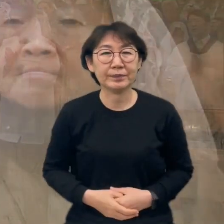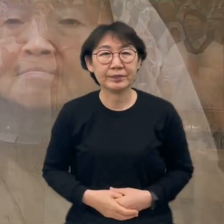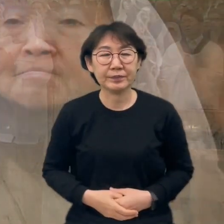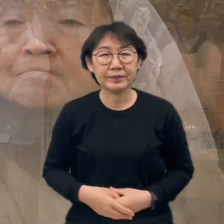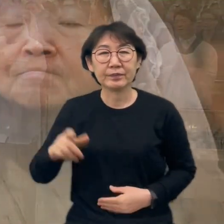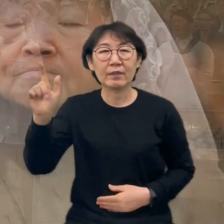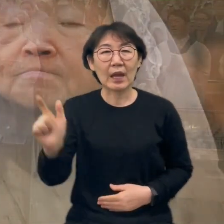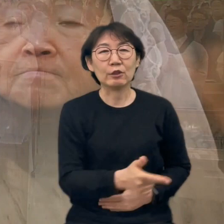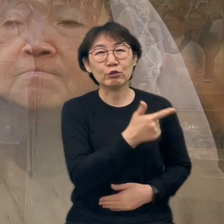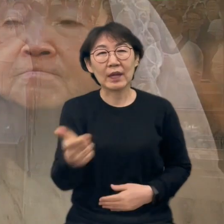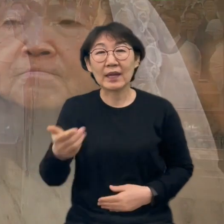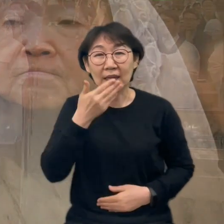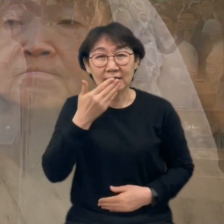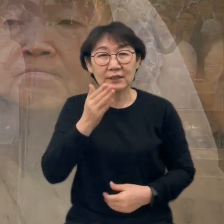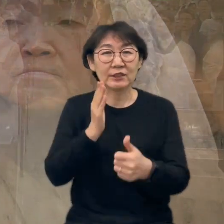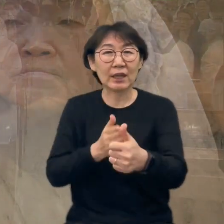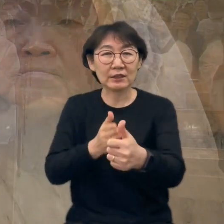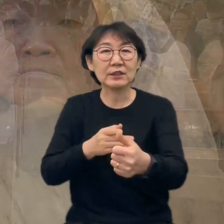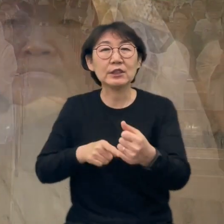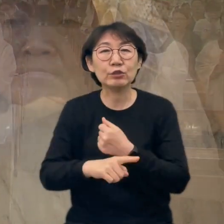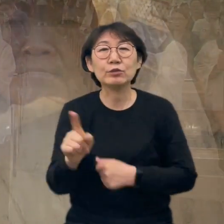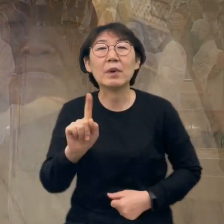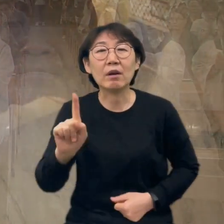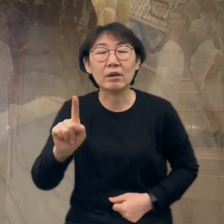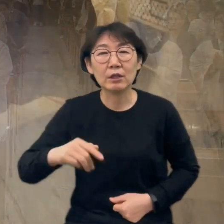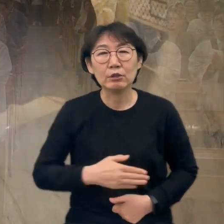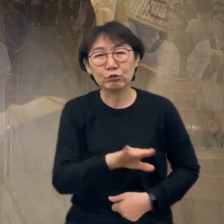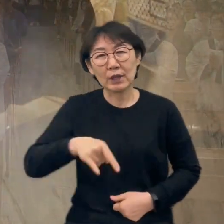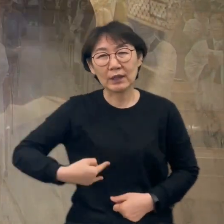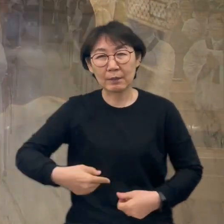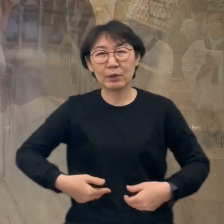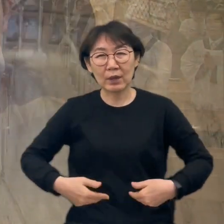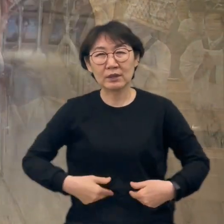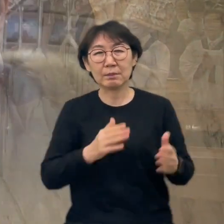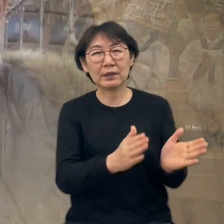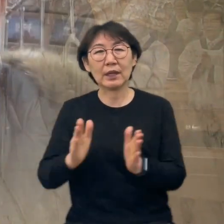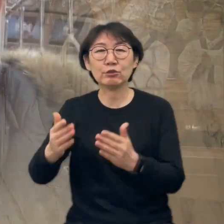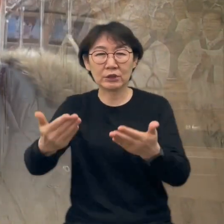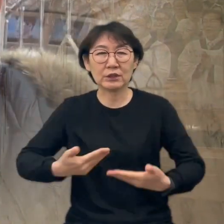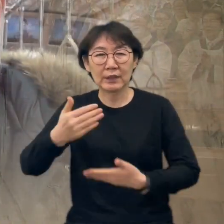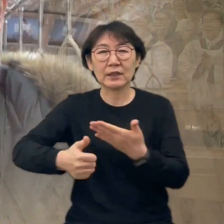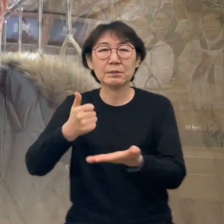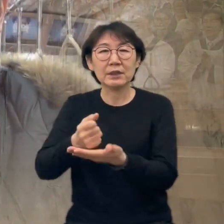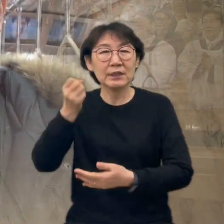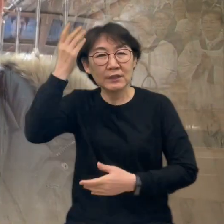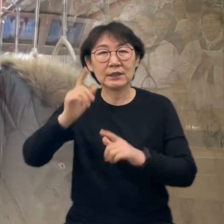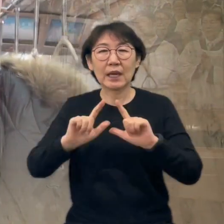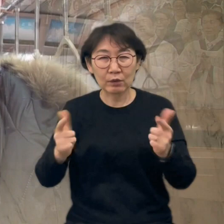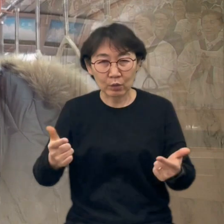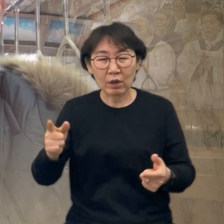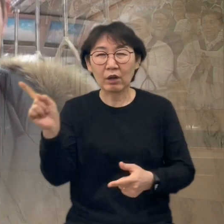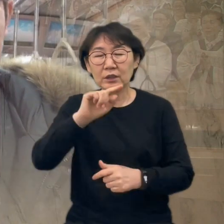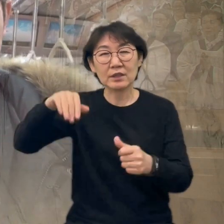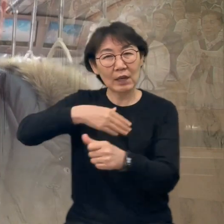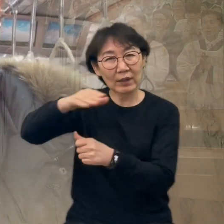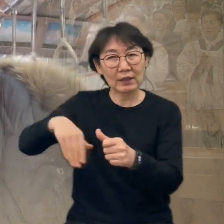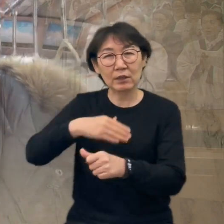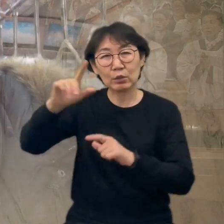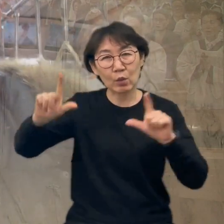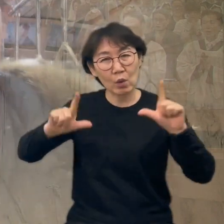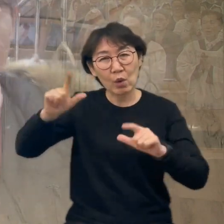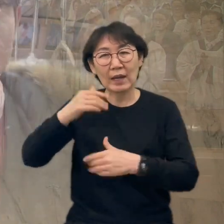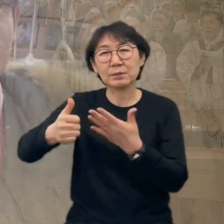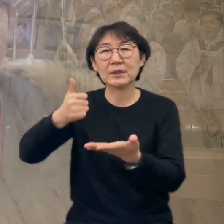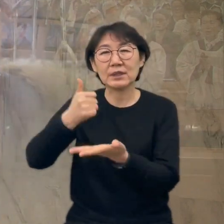청하라고 하십니다. 하루의 양식을 청하는 것은 우리에게 필요한 것을 마련해 주시는 하느님을 잊지 않고 어떤